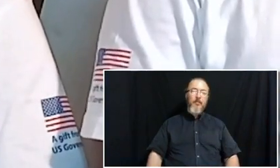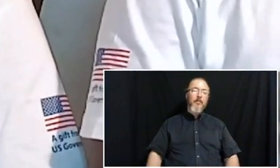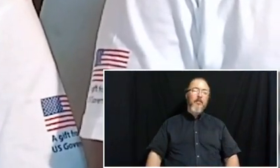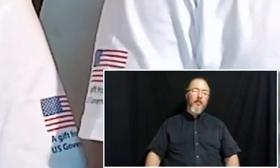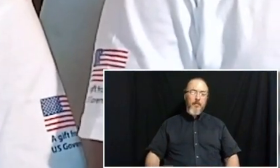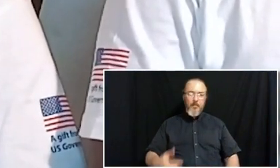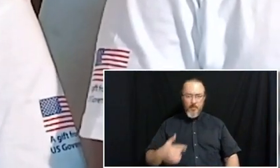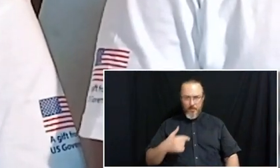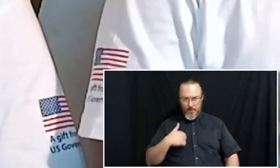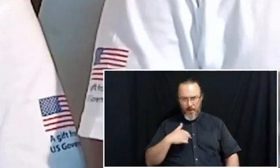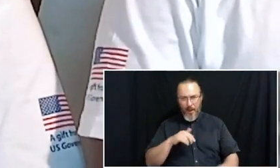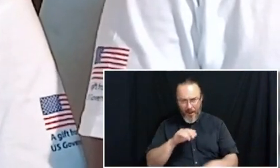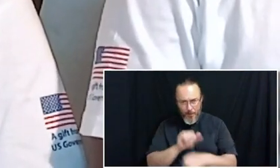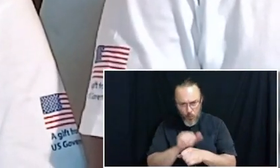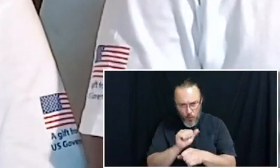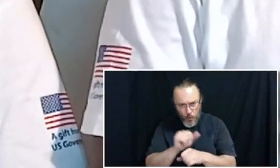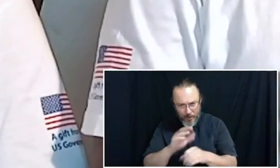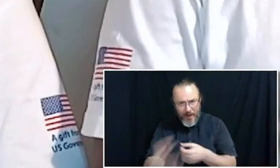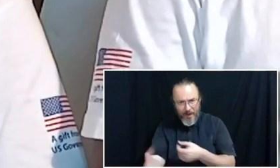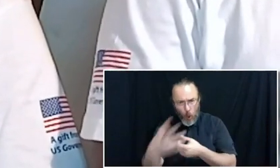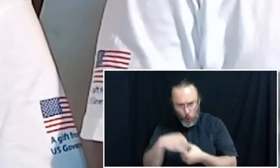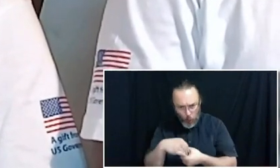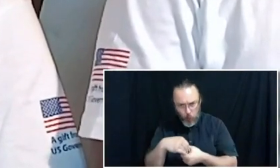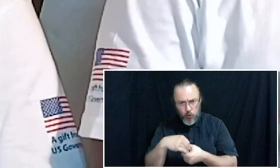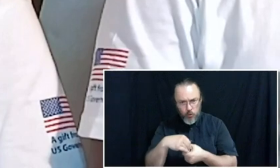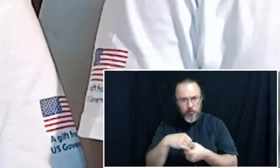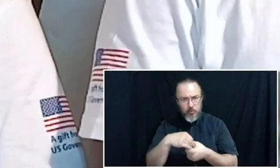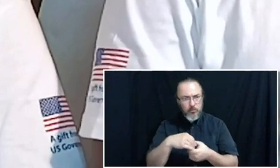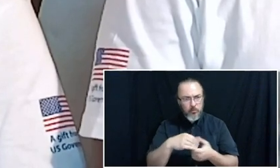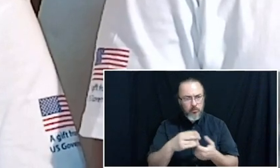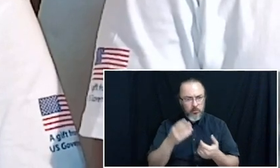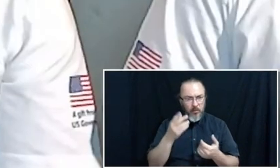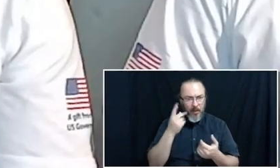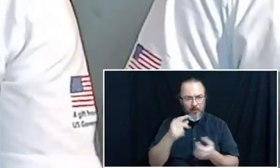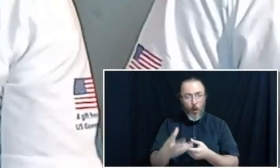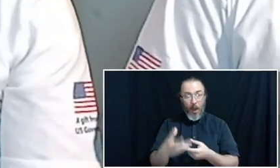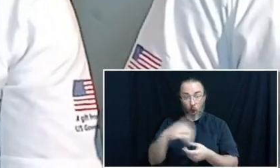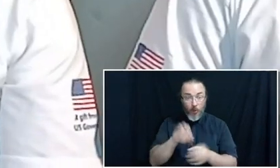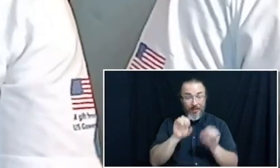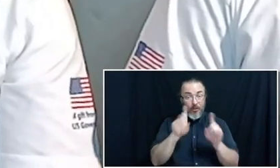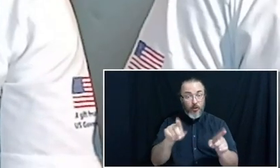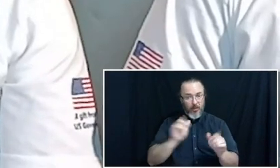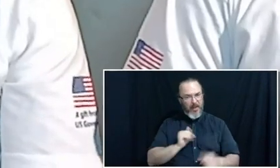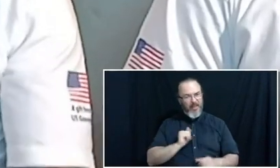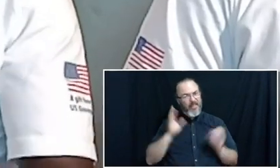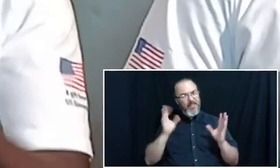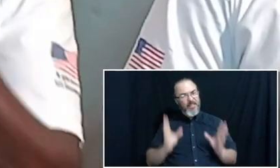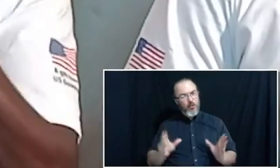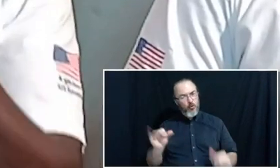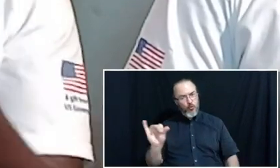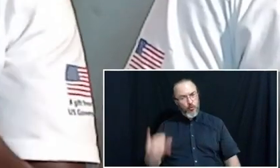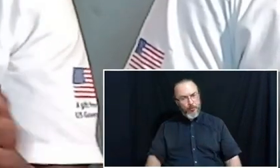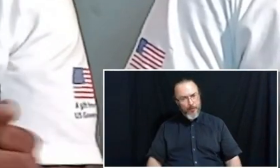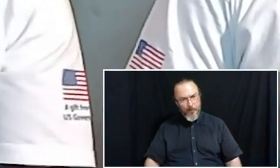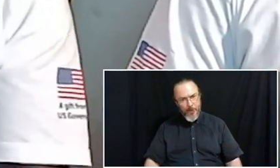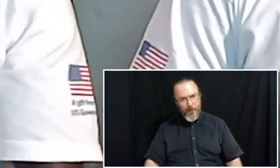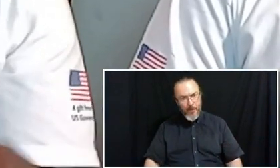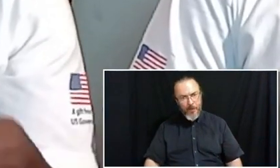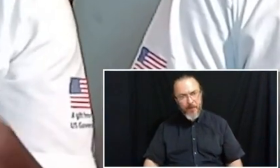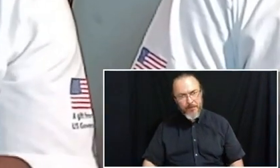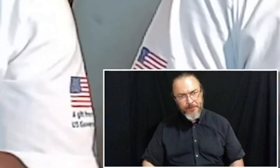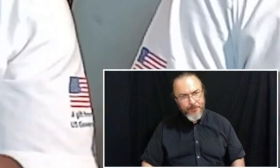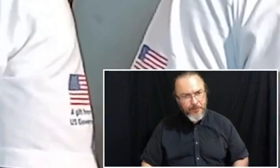Je travaille avec Humanity Inclusion, inclusion humanitaire, en tant que responsable du projet éducation inclusive. Je suis un enseignant.